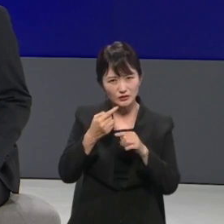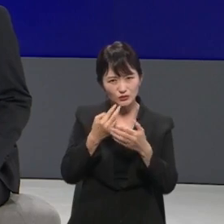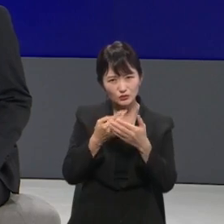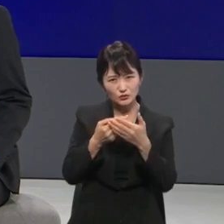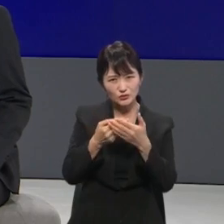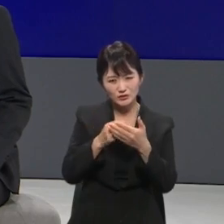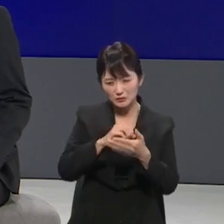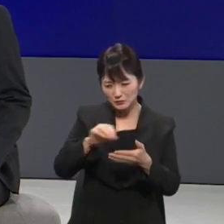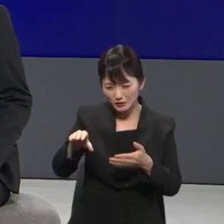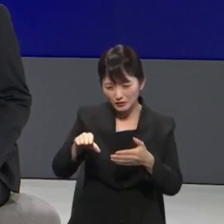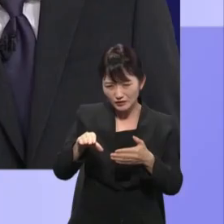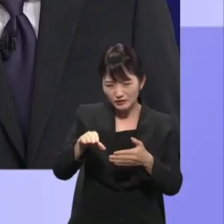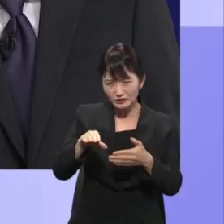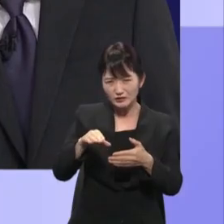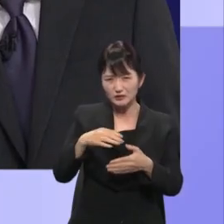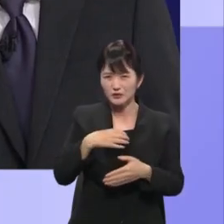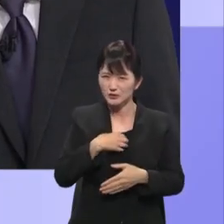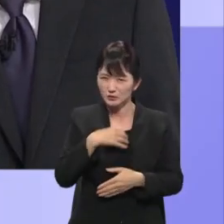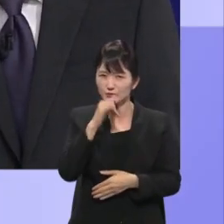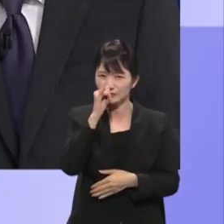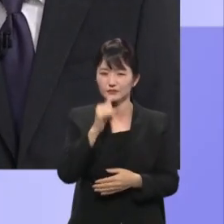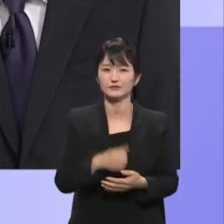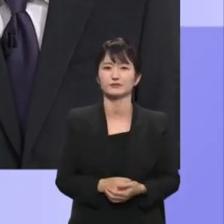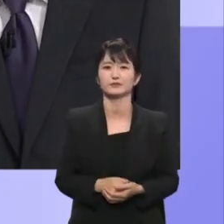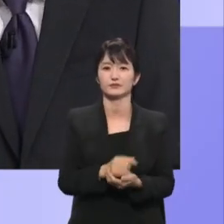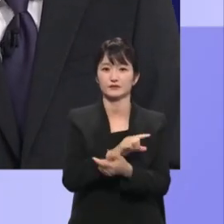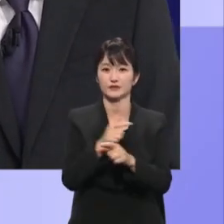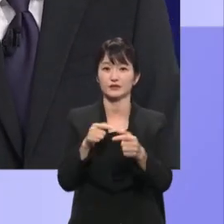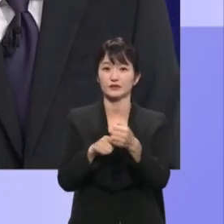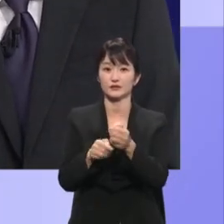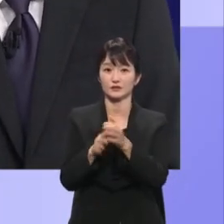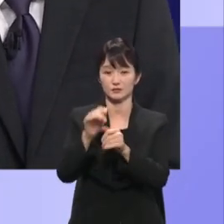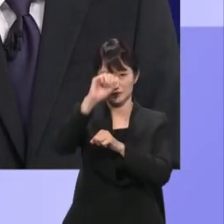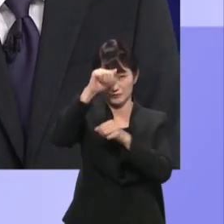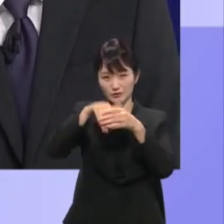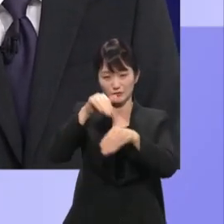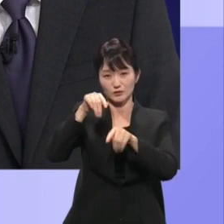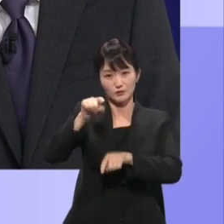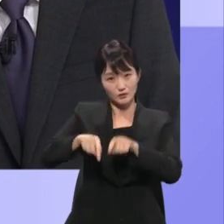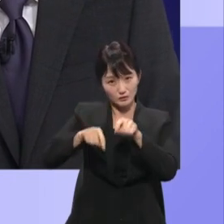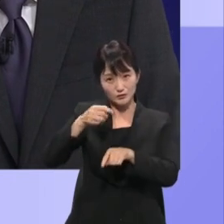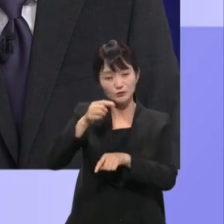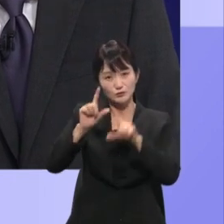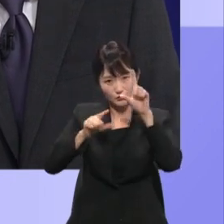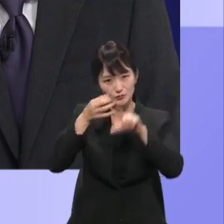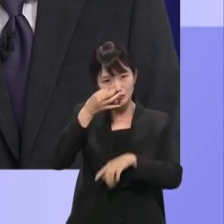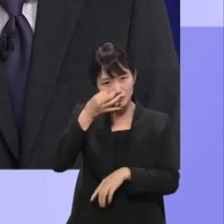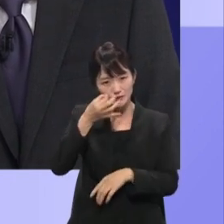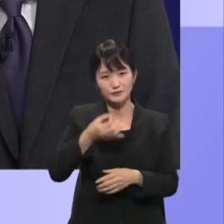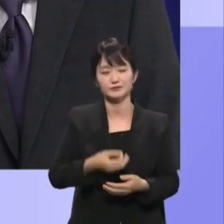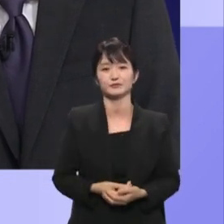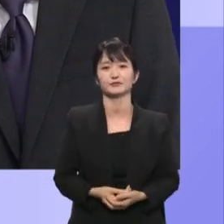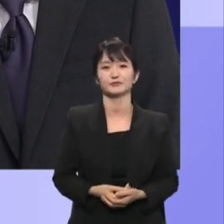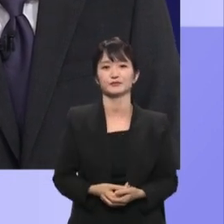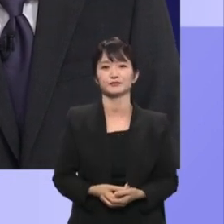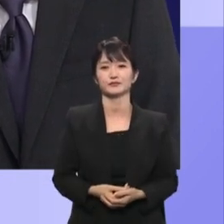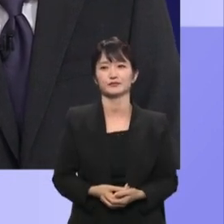겁이 나기도 했습니다. 다양한 이유로 이제 시민들이 맨발 걷기를 하는 모습을 좀 볼 수가 있었는데